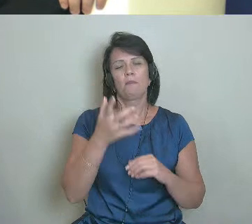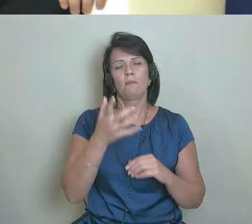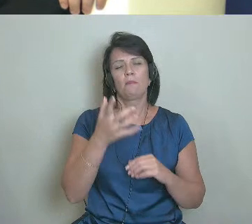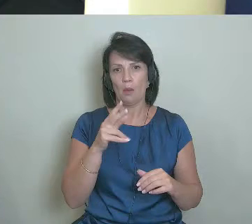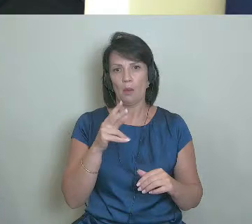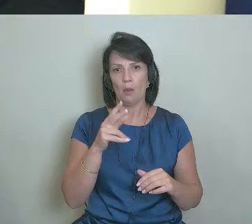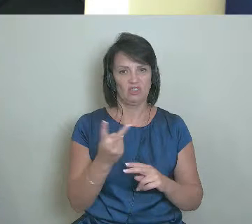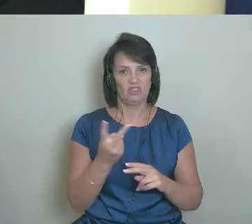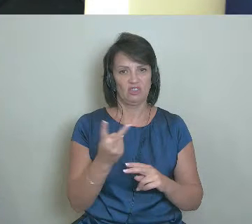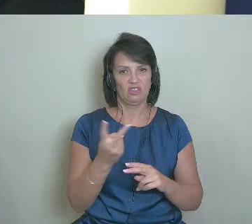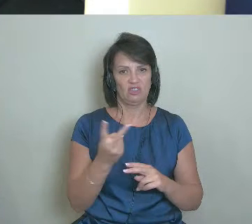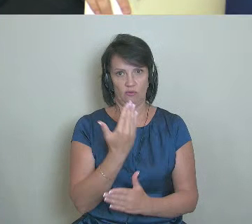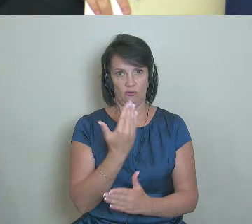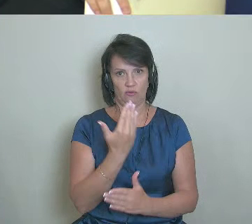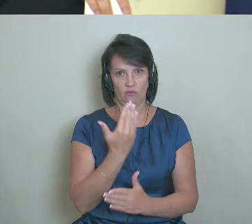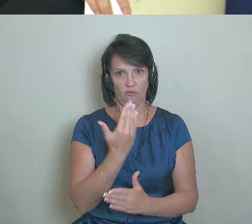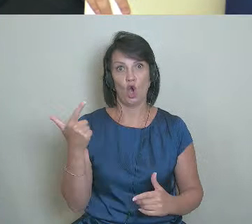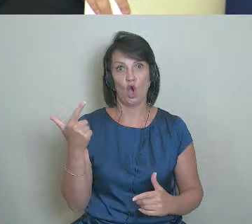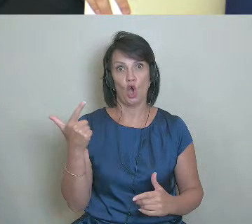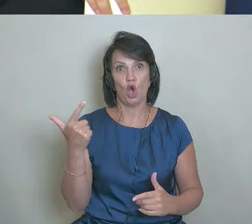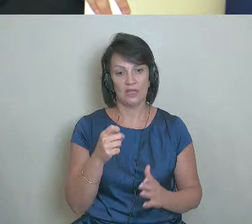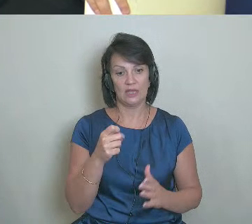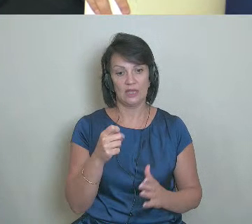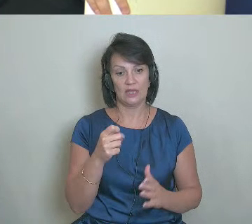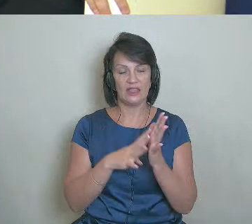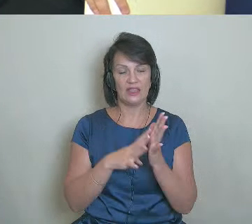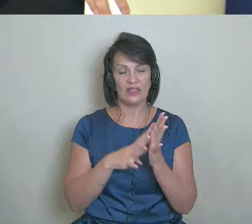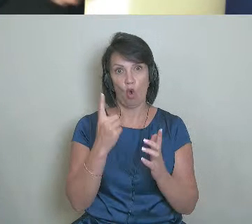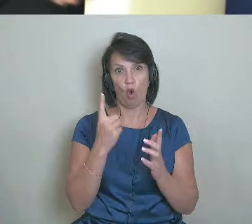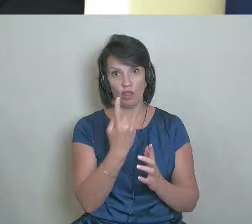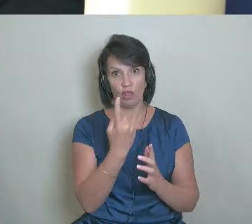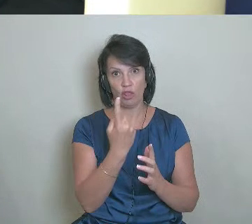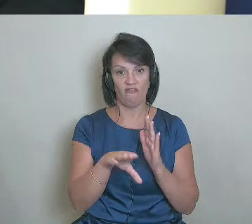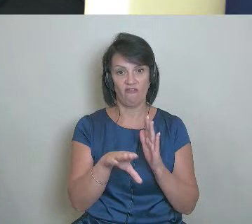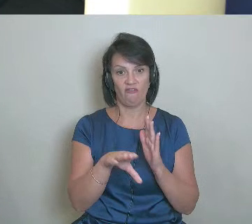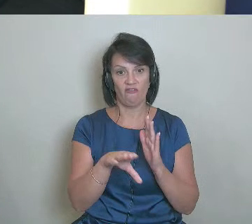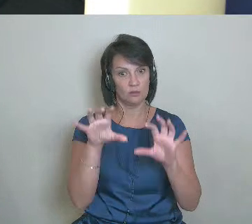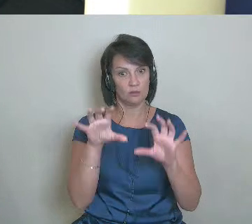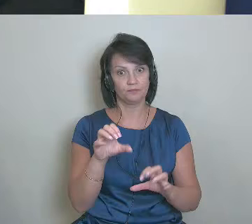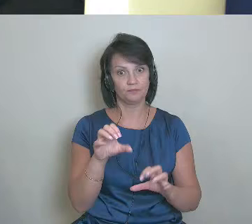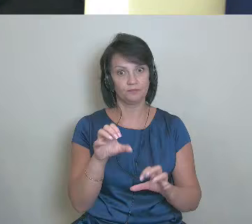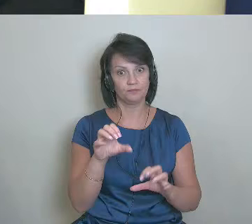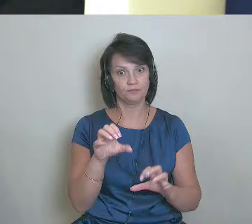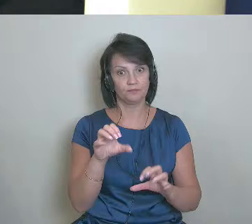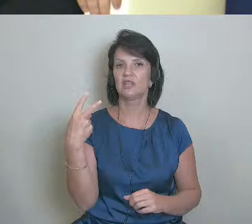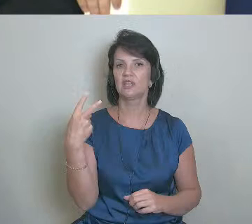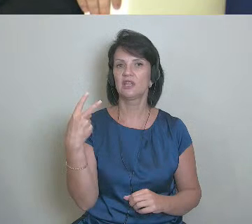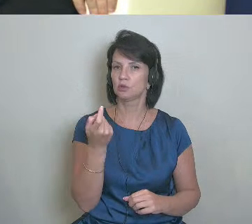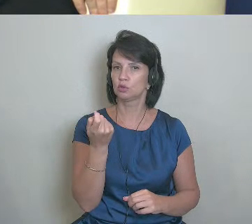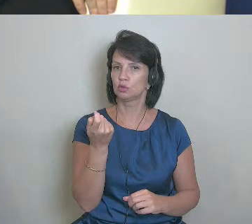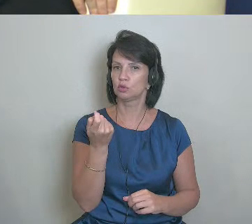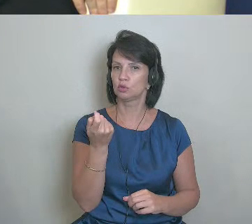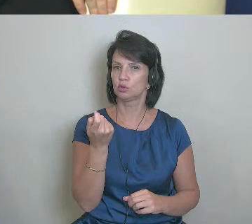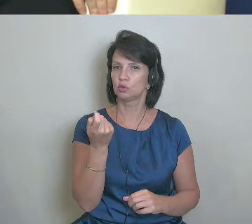подвійно нове, якщо ми грудень 19-го одне виборче законодавство, вже липень 20-го трішки